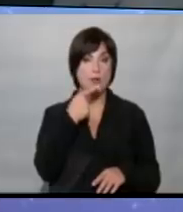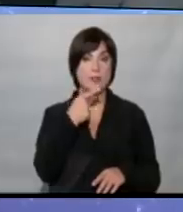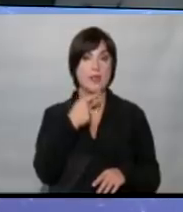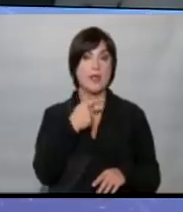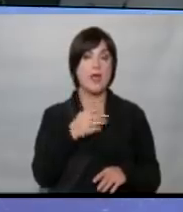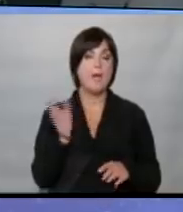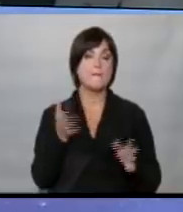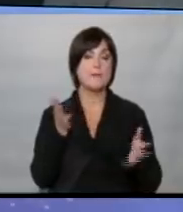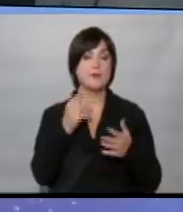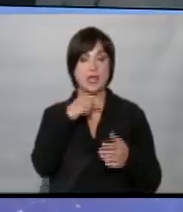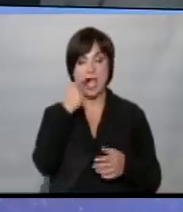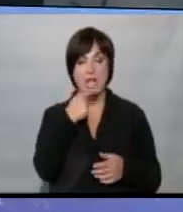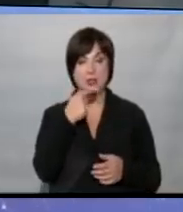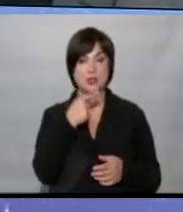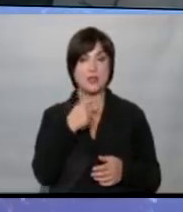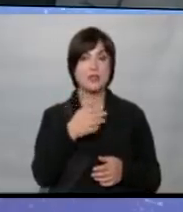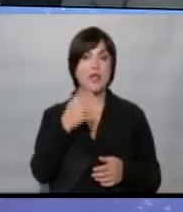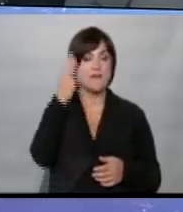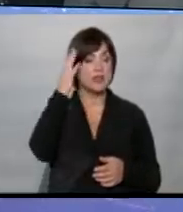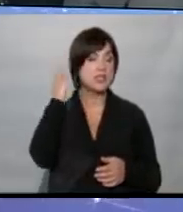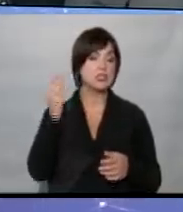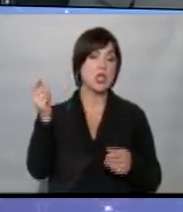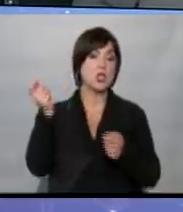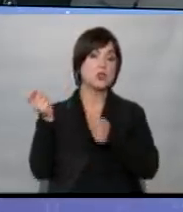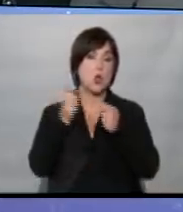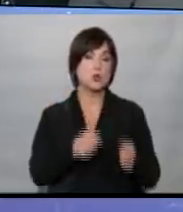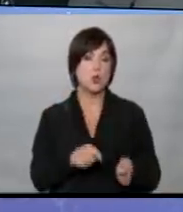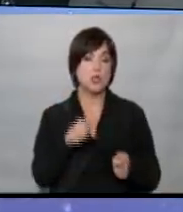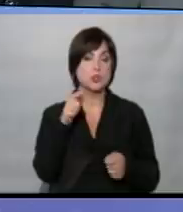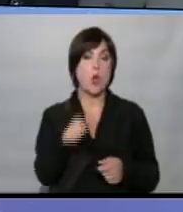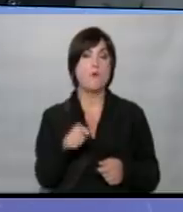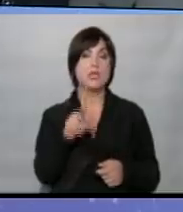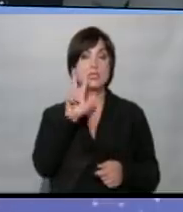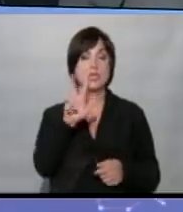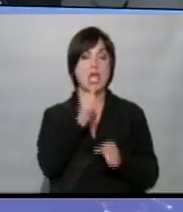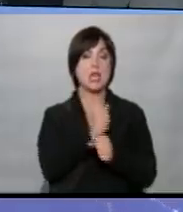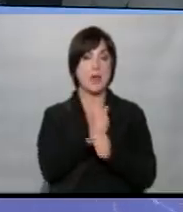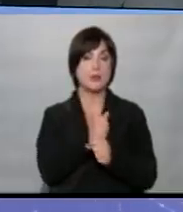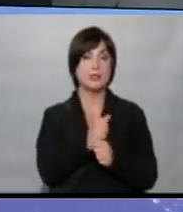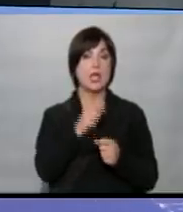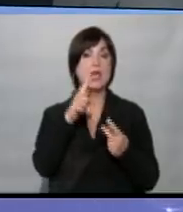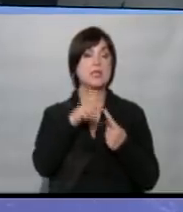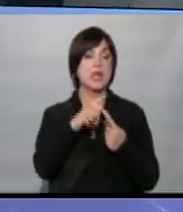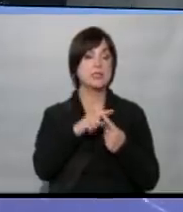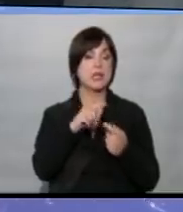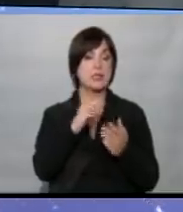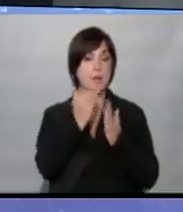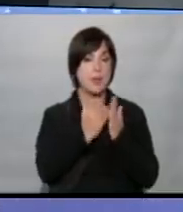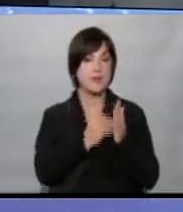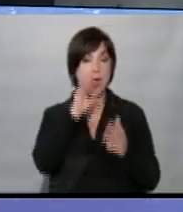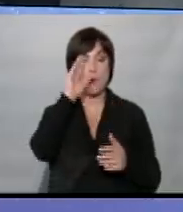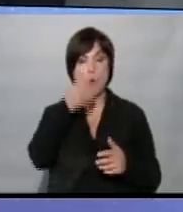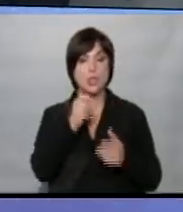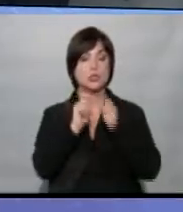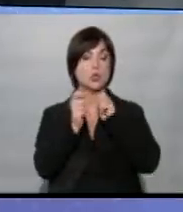наврат нагла, народно ќе кажам, наврат нагла се донесоја овие три работи, Тиранската платформа,